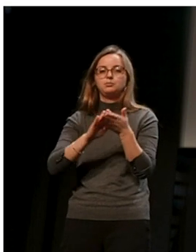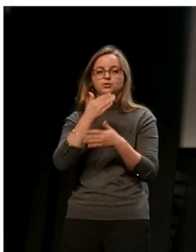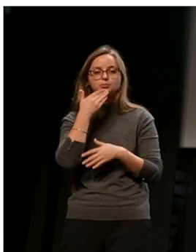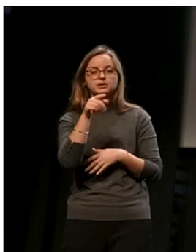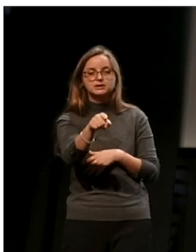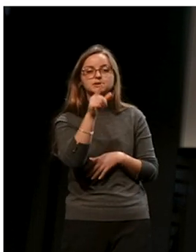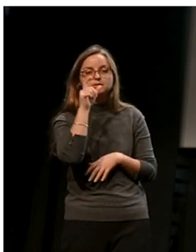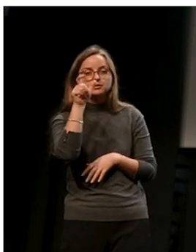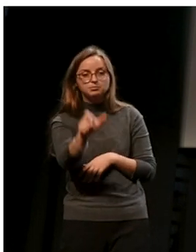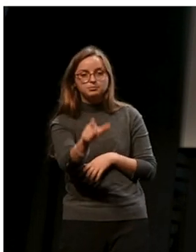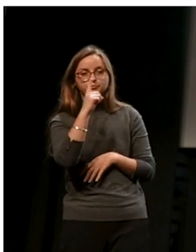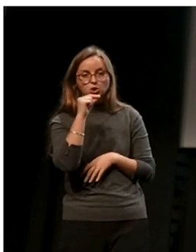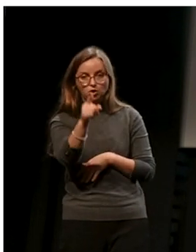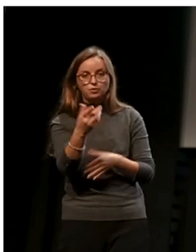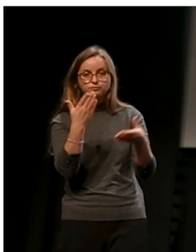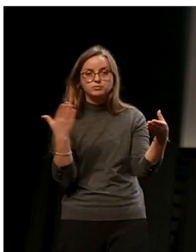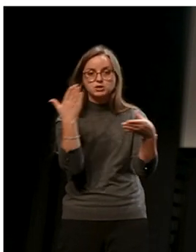parlé avant d'ailleurs, que sur l'utilisation,